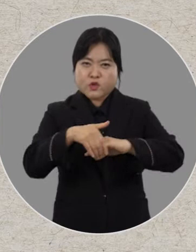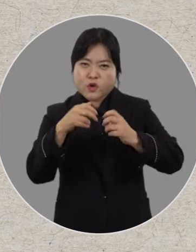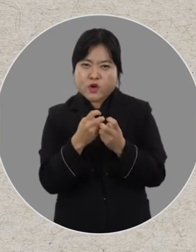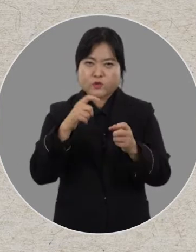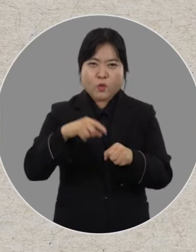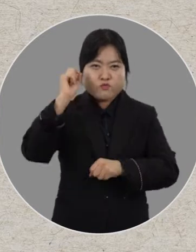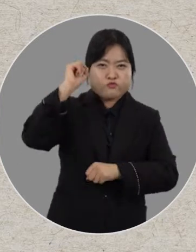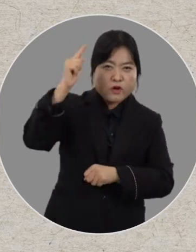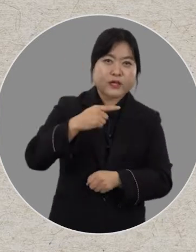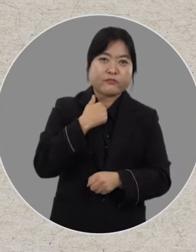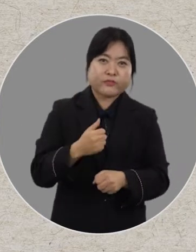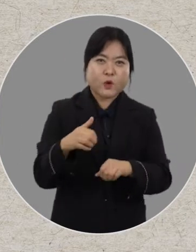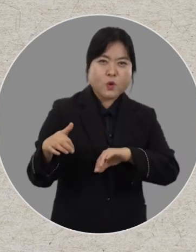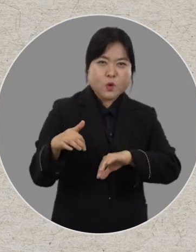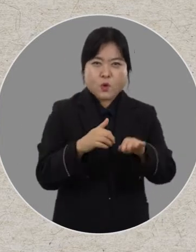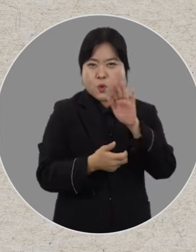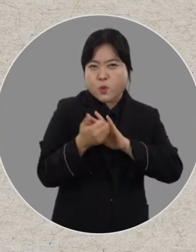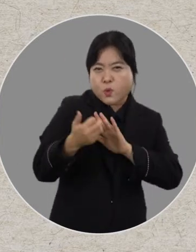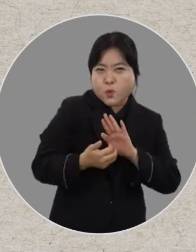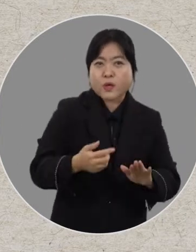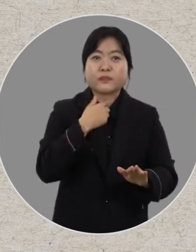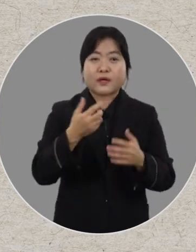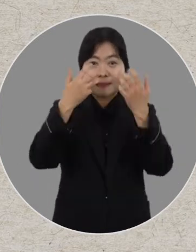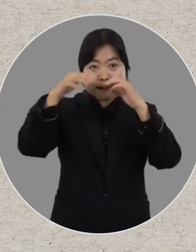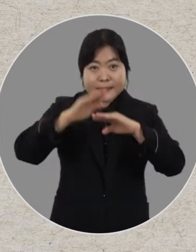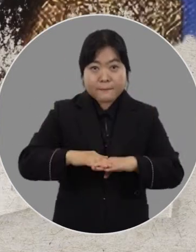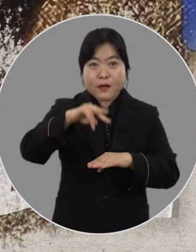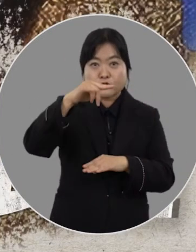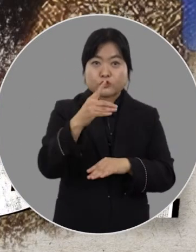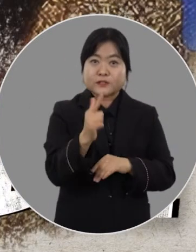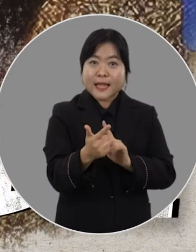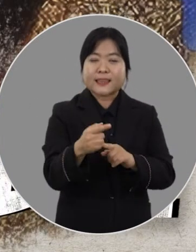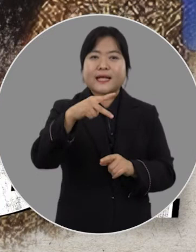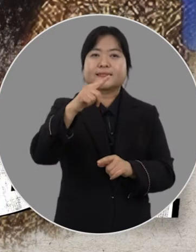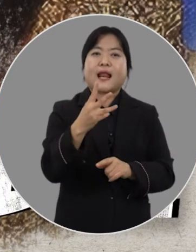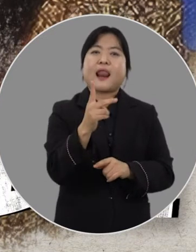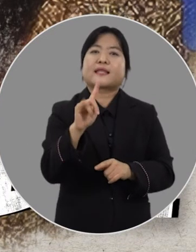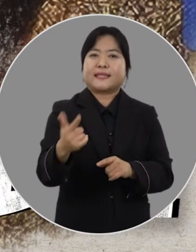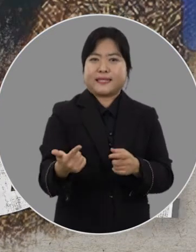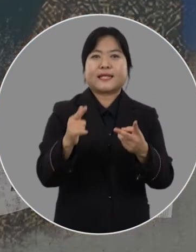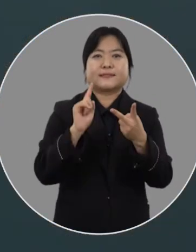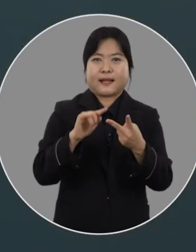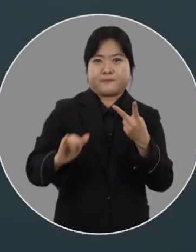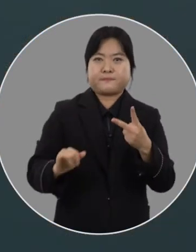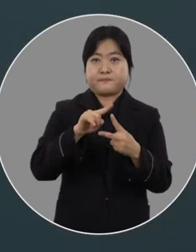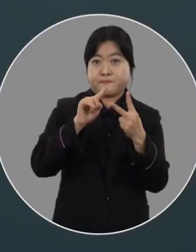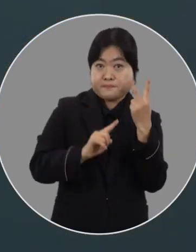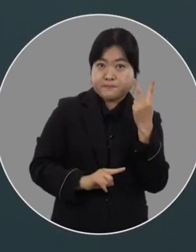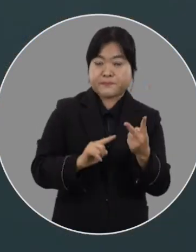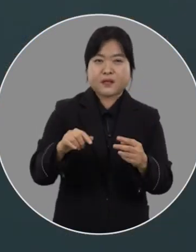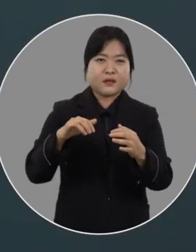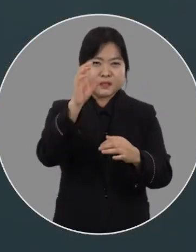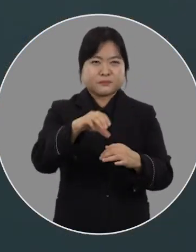철저하고 전략적으로 매우 뛰어난 계책을 부과했던 이슬람의 술탄 살라딘이라고 하는 사람이었습니다. 이것은 많은